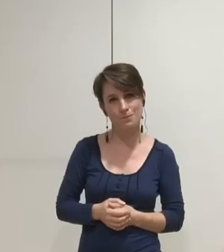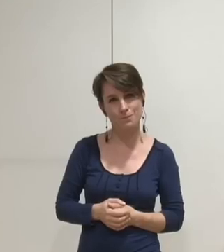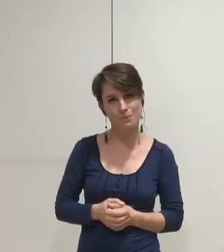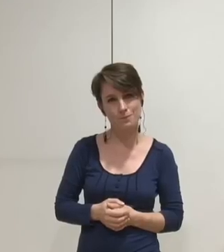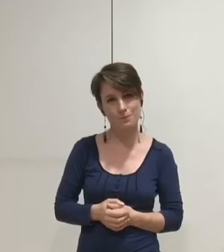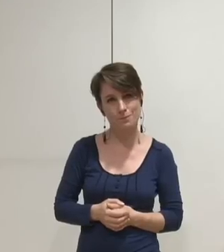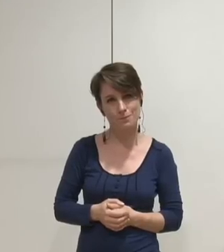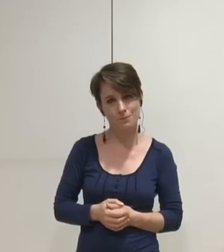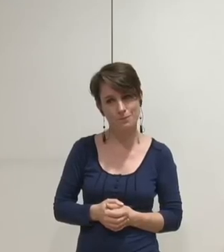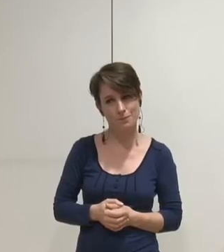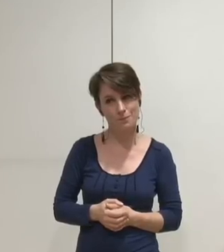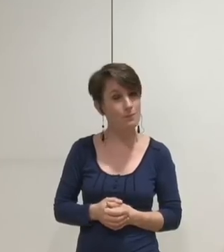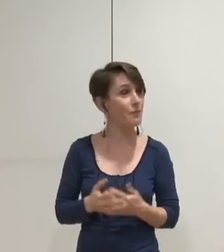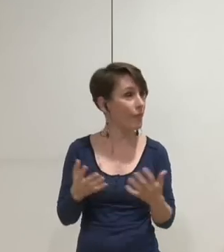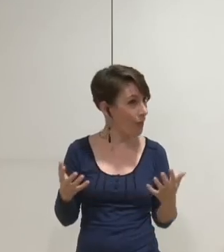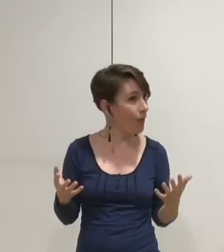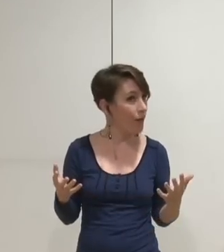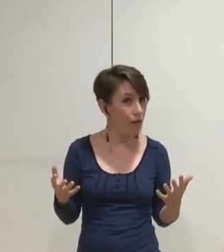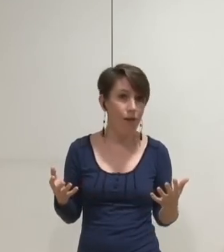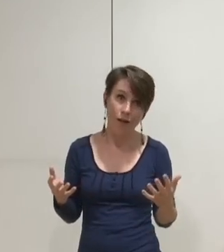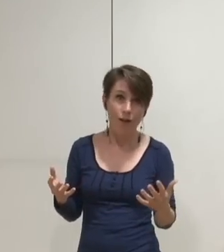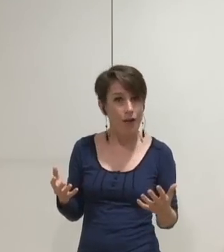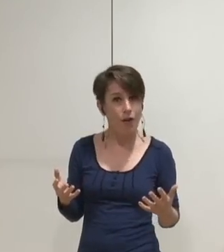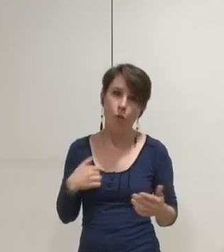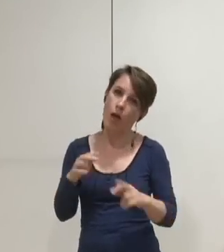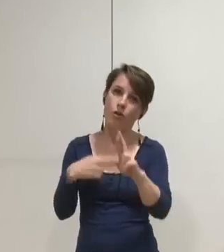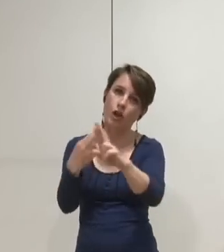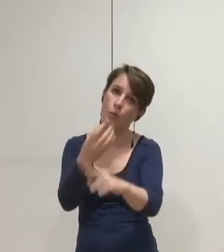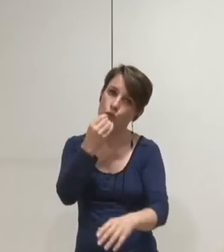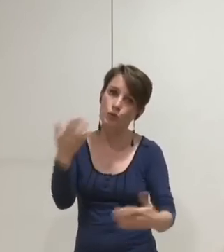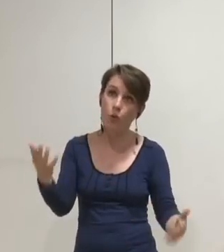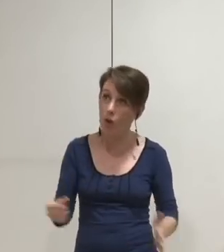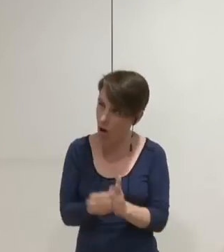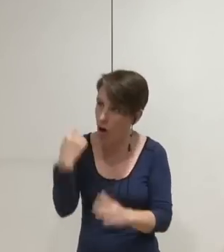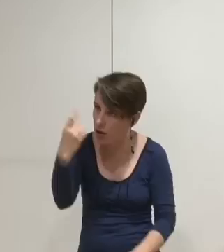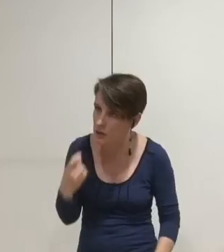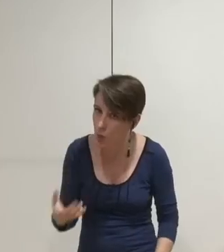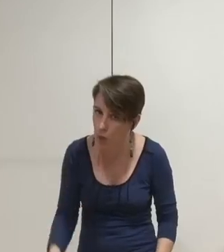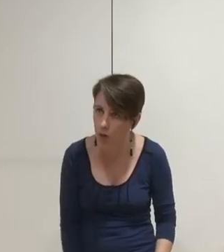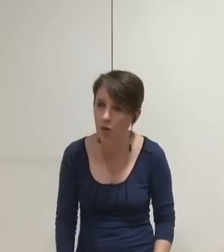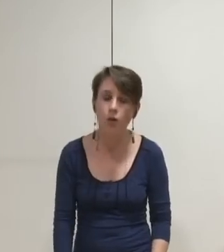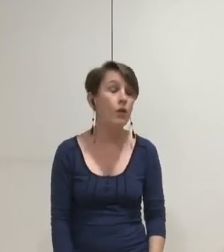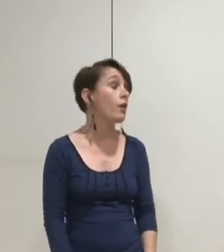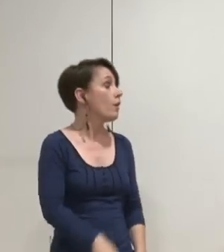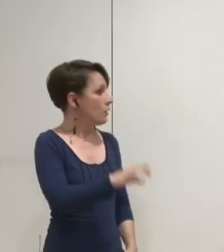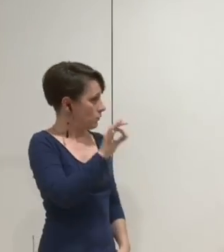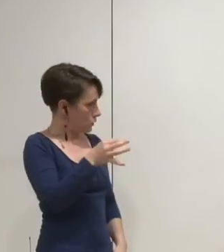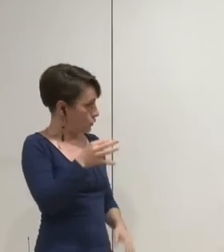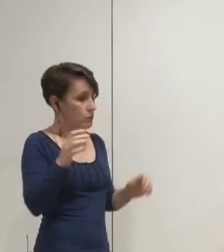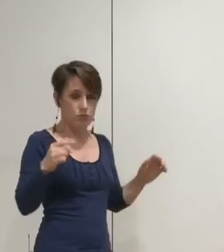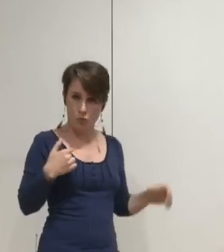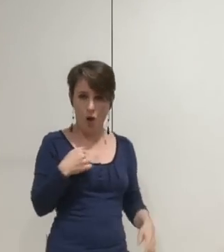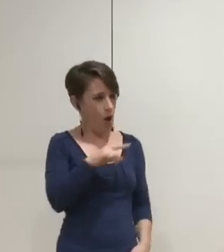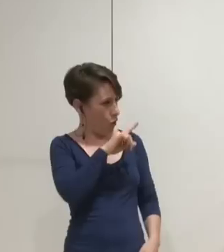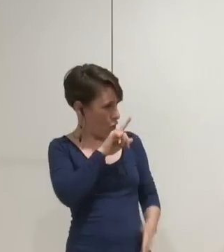consort une question encore là cette fois-ci j'ai répondu e donc à ce moment-là on est d'accord pour dire que c'est pas